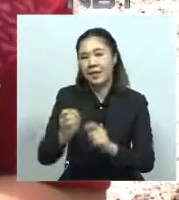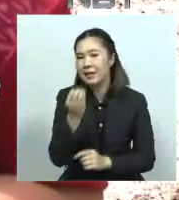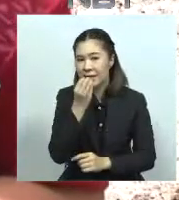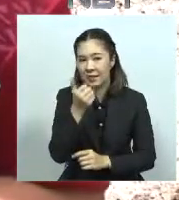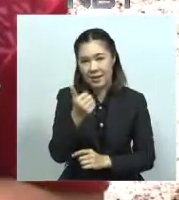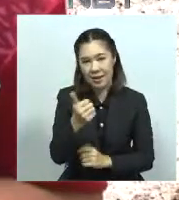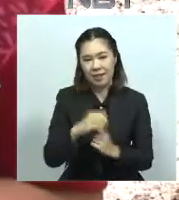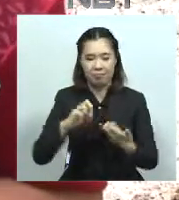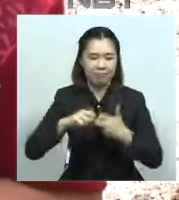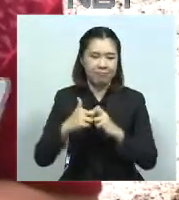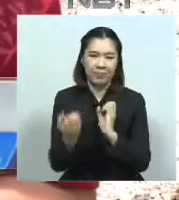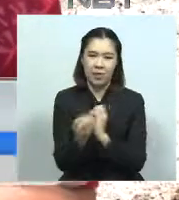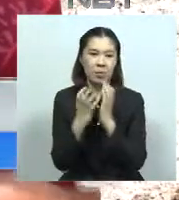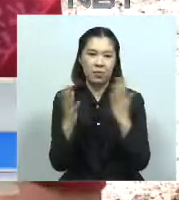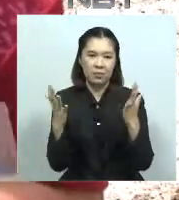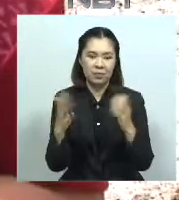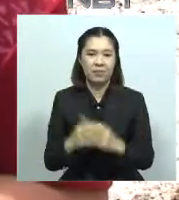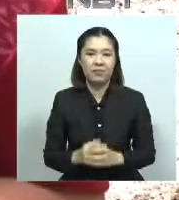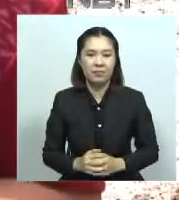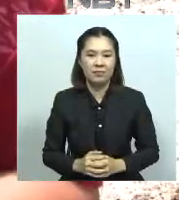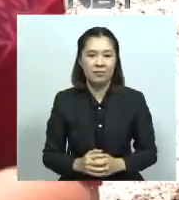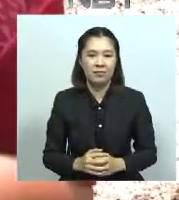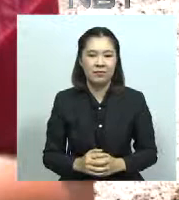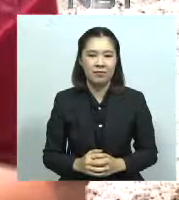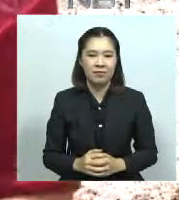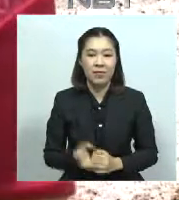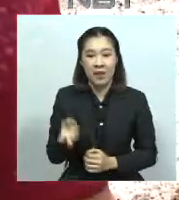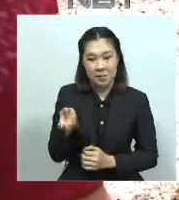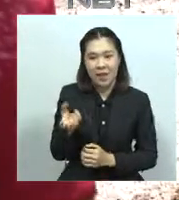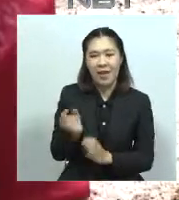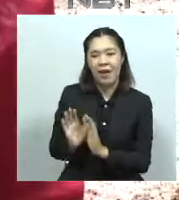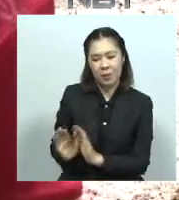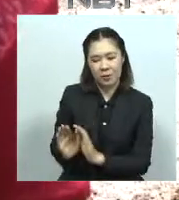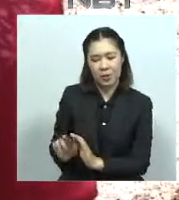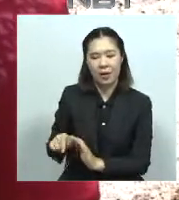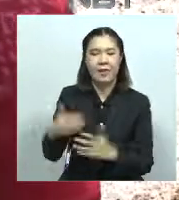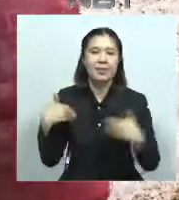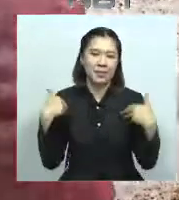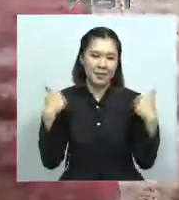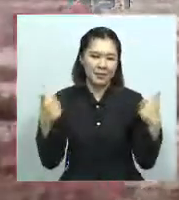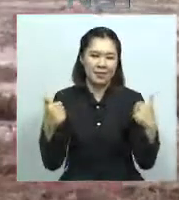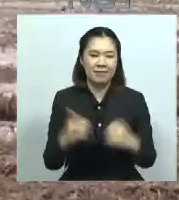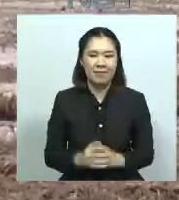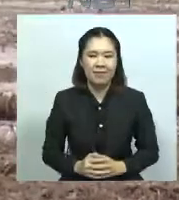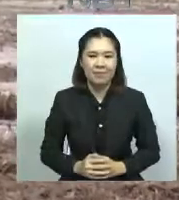ราไม่ได้เดือดร้อนของนั่นๆอ่ะคือให้มีข้าวอยู่สักอย่างเดียวก็สบาย